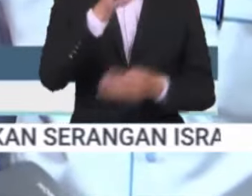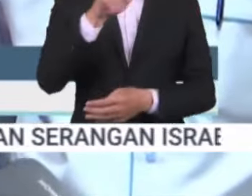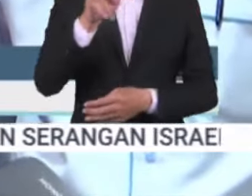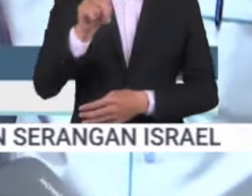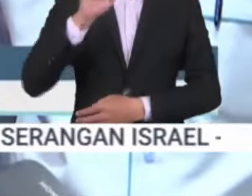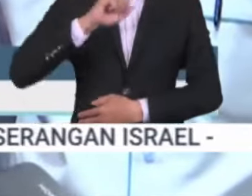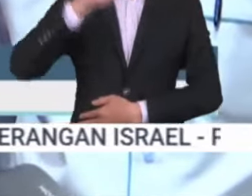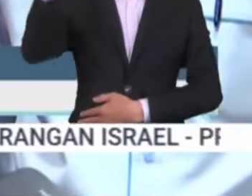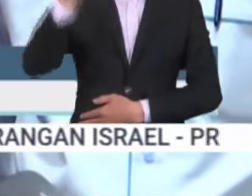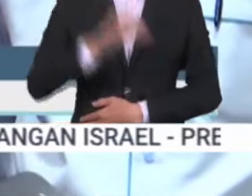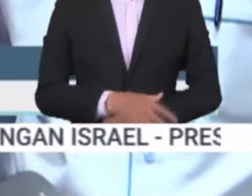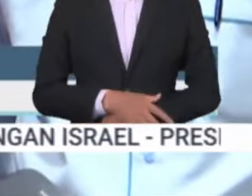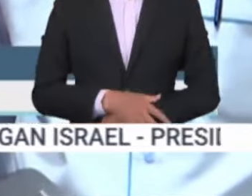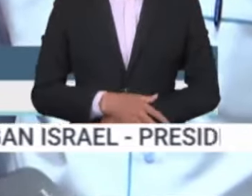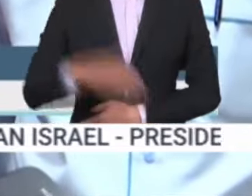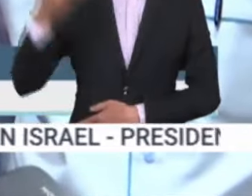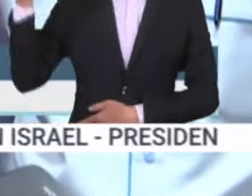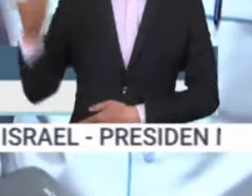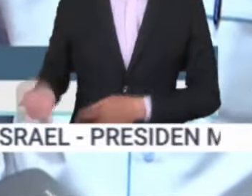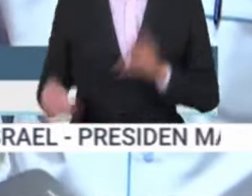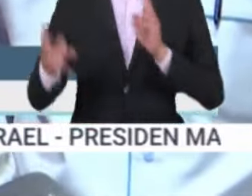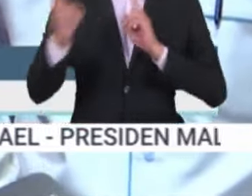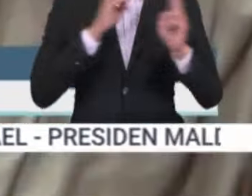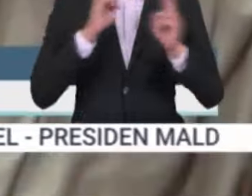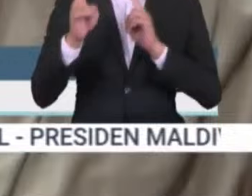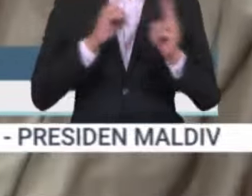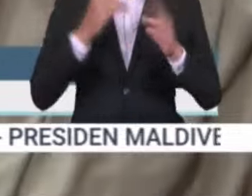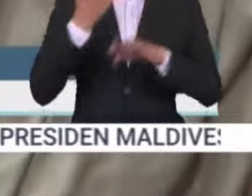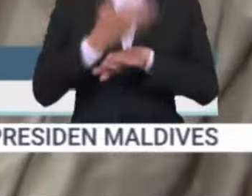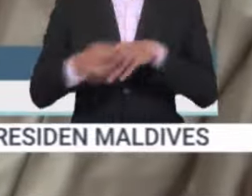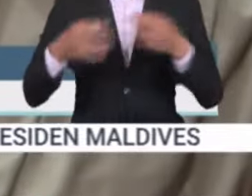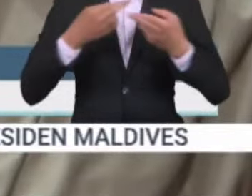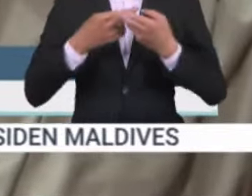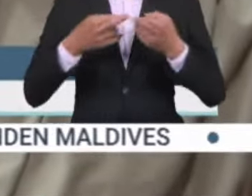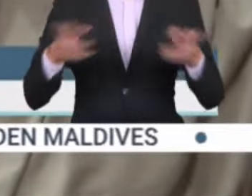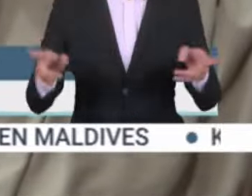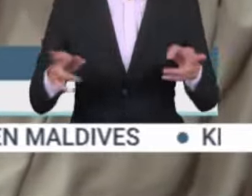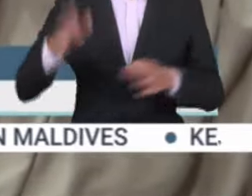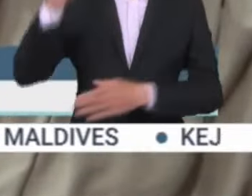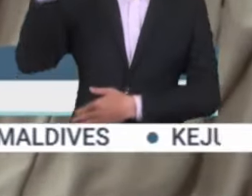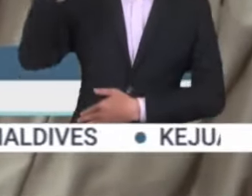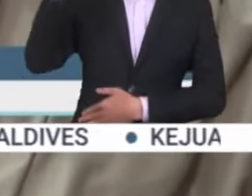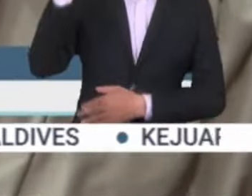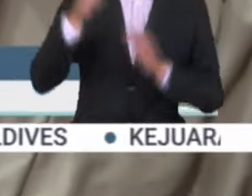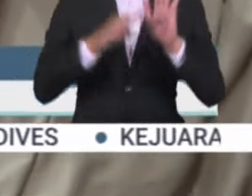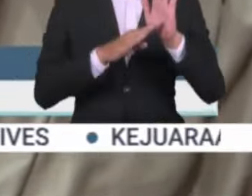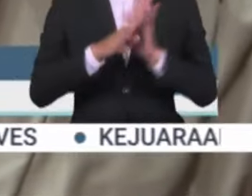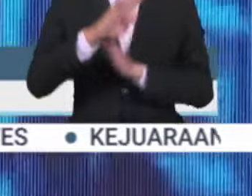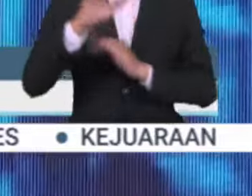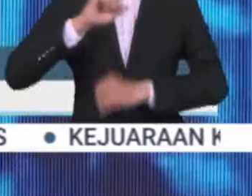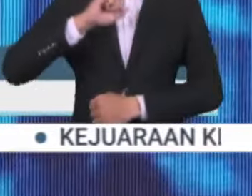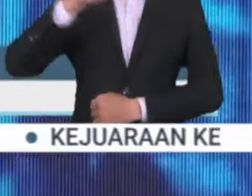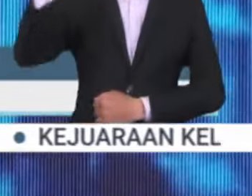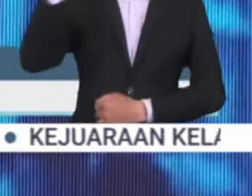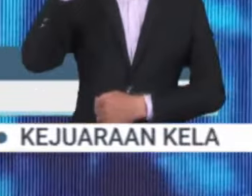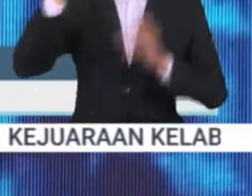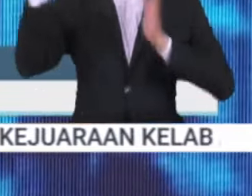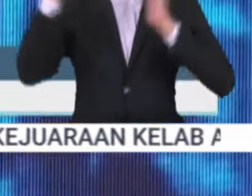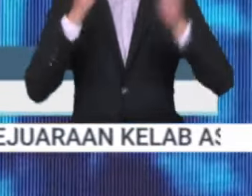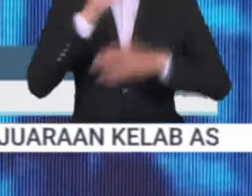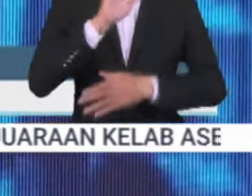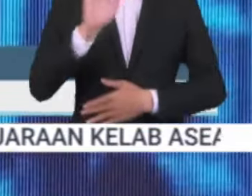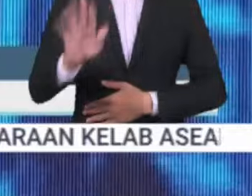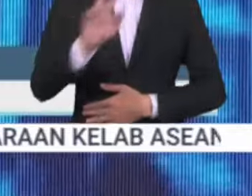Sabah. Beliau berkata demikian kepada pemberita selepas merasmikan seminar Membangun Sabah dalam Perspektif Malaysia